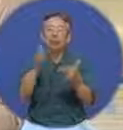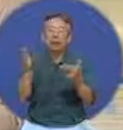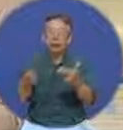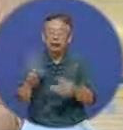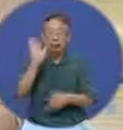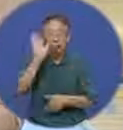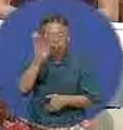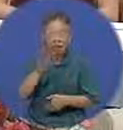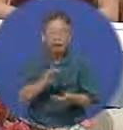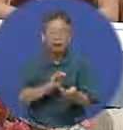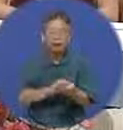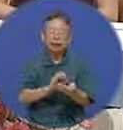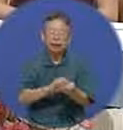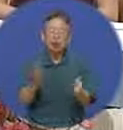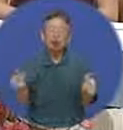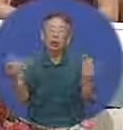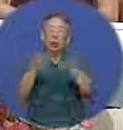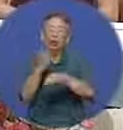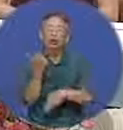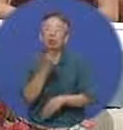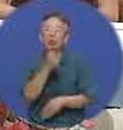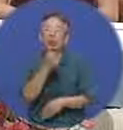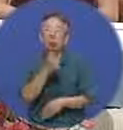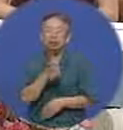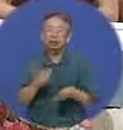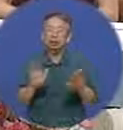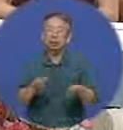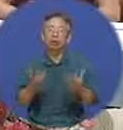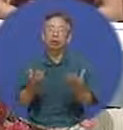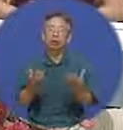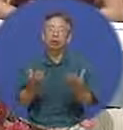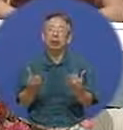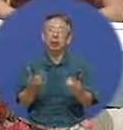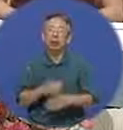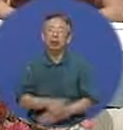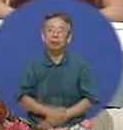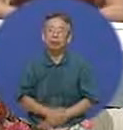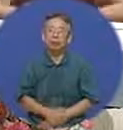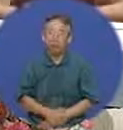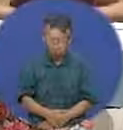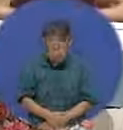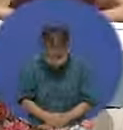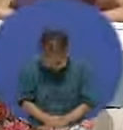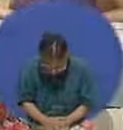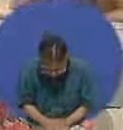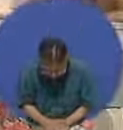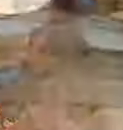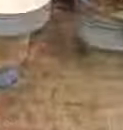というんですが、こちらを紹介する予定です。では今日はこのあたりで失礼します。さようなら。 さようなら。